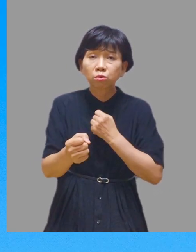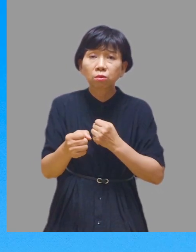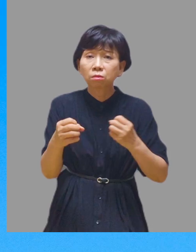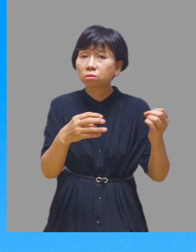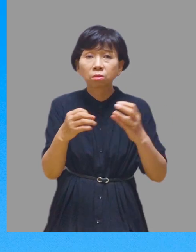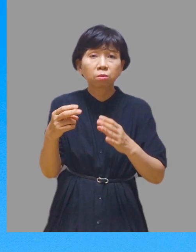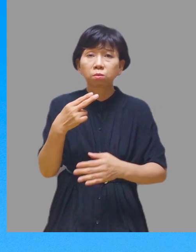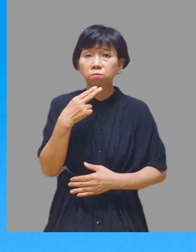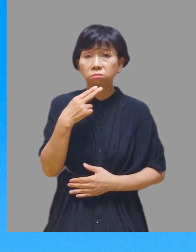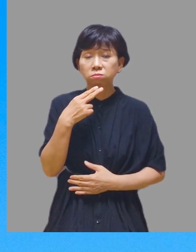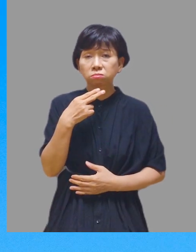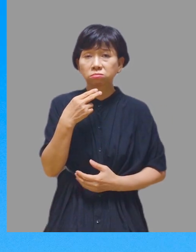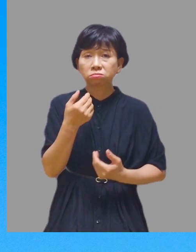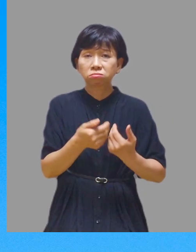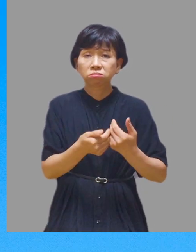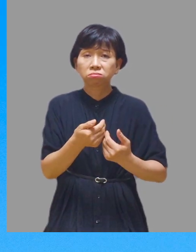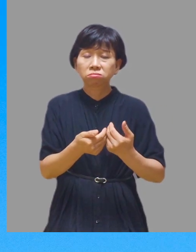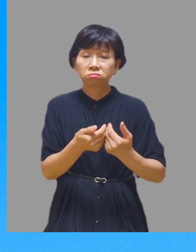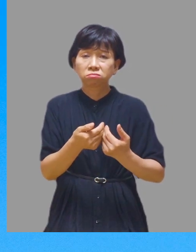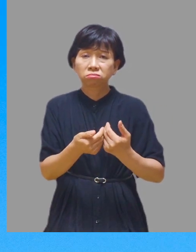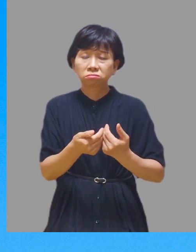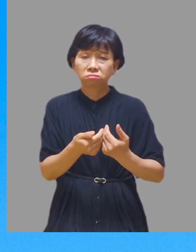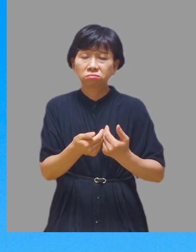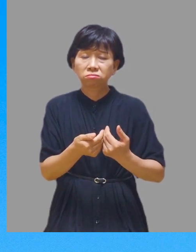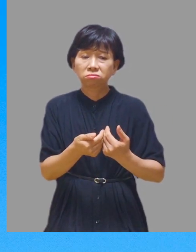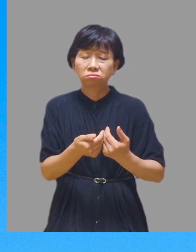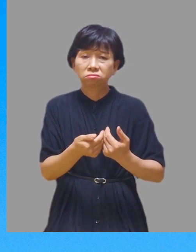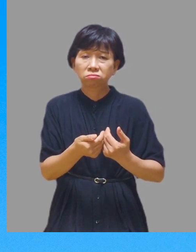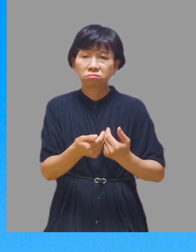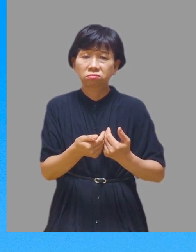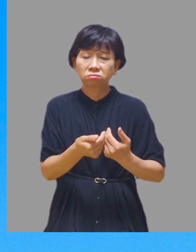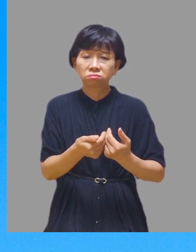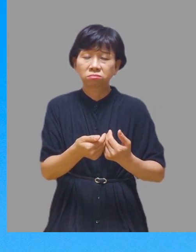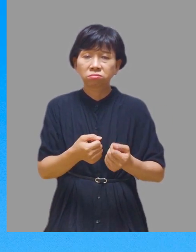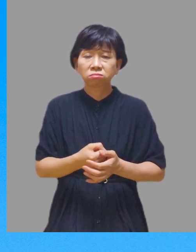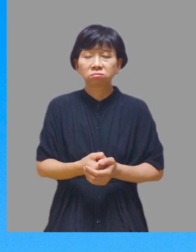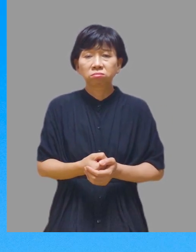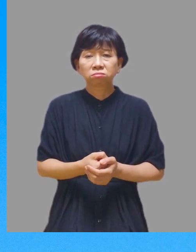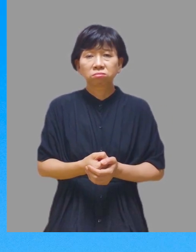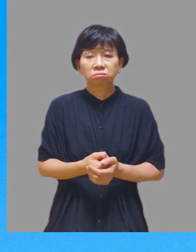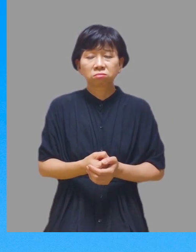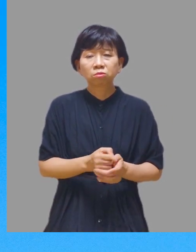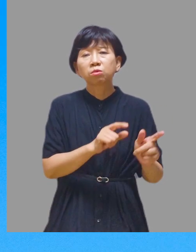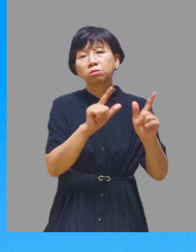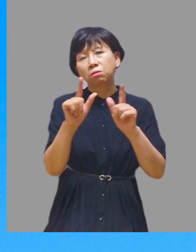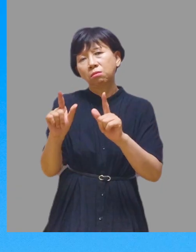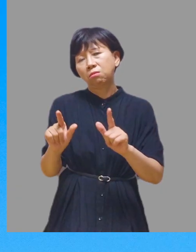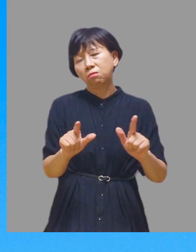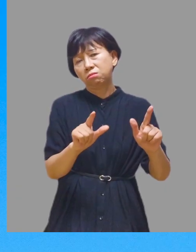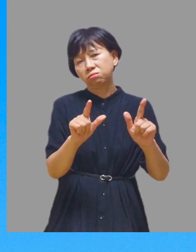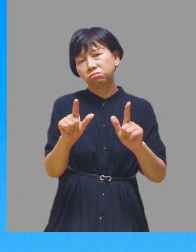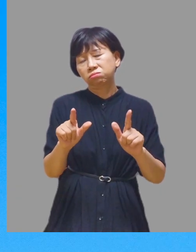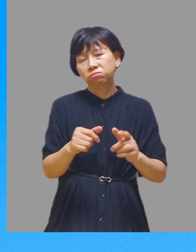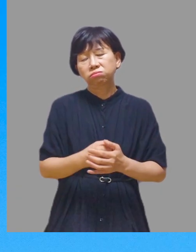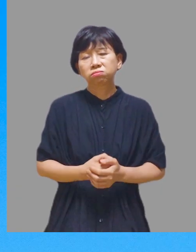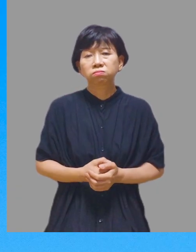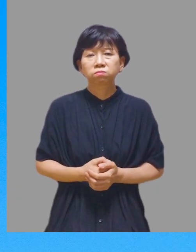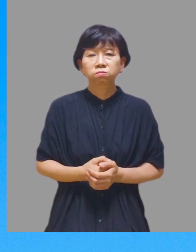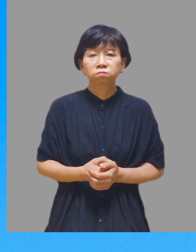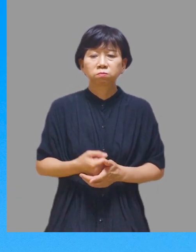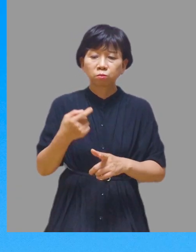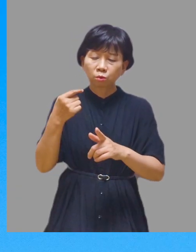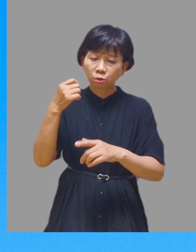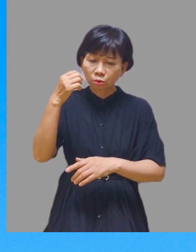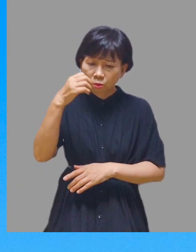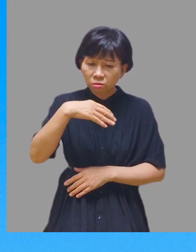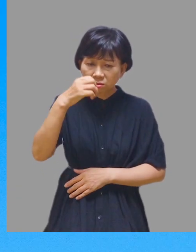식구들처럼 보이지만 서로 필요한 말들만 해가면서 살아가고 그 가운데 교회를